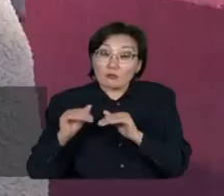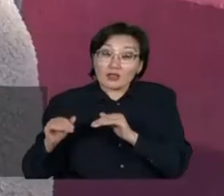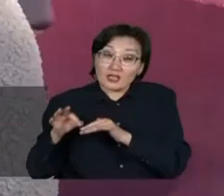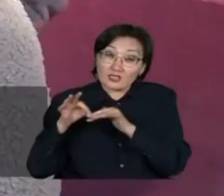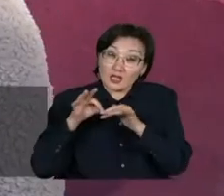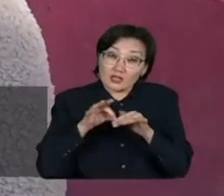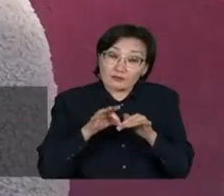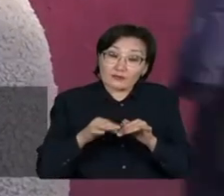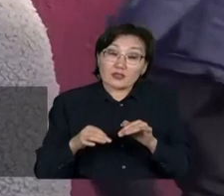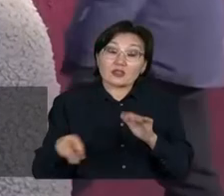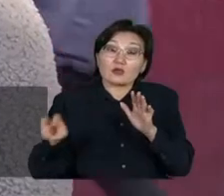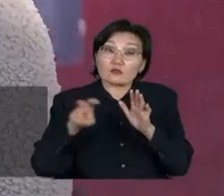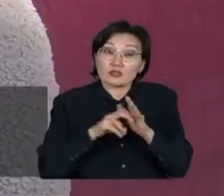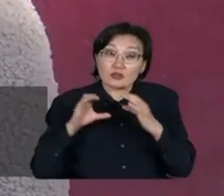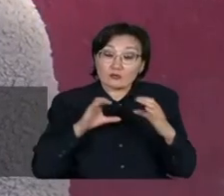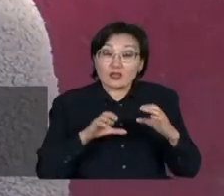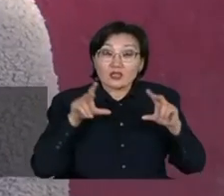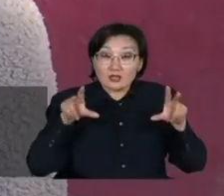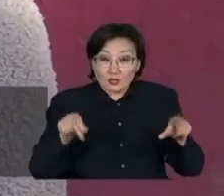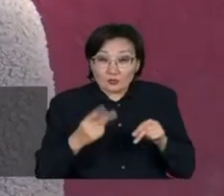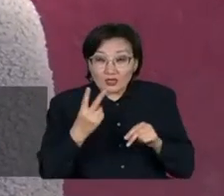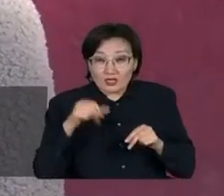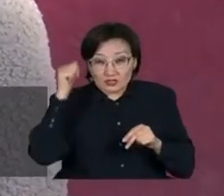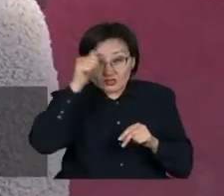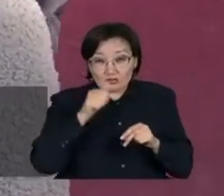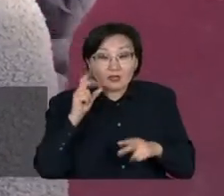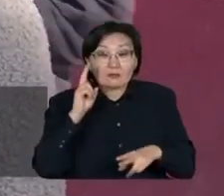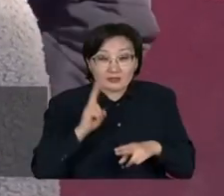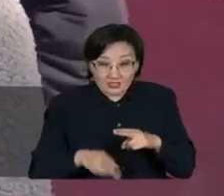кетеміз. Гарантировали, что 2 жылда бітіреді деп надеемся.